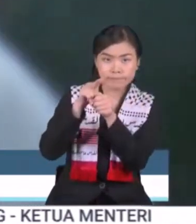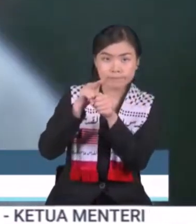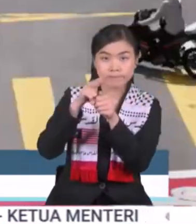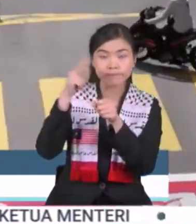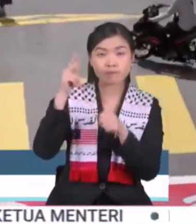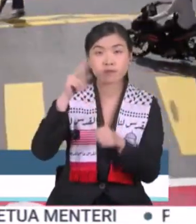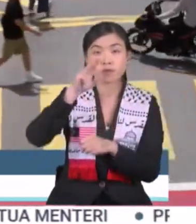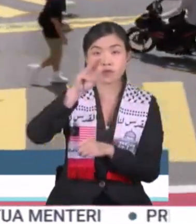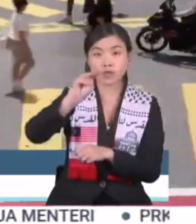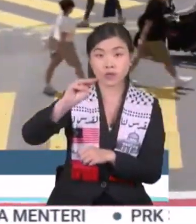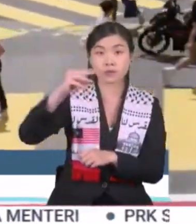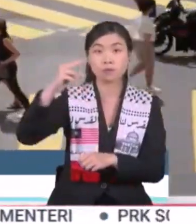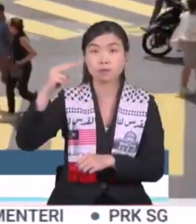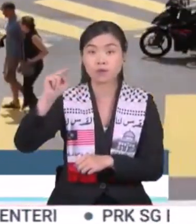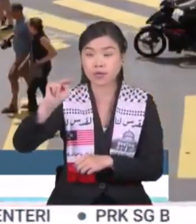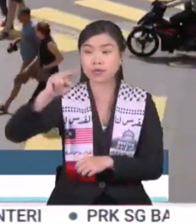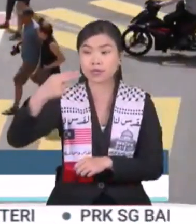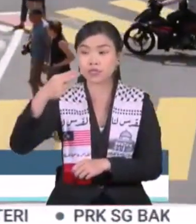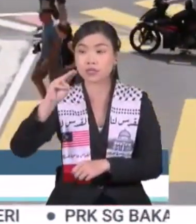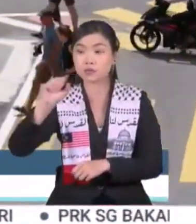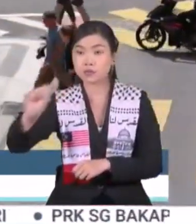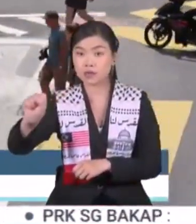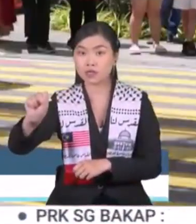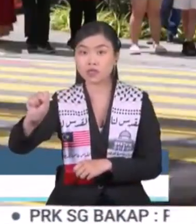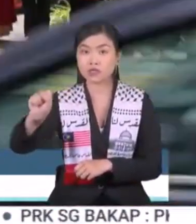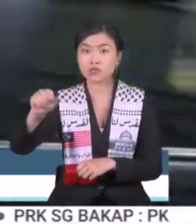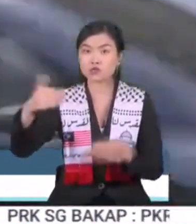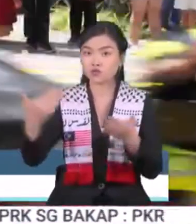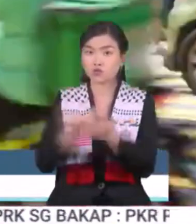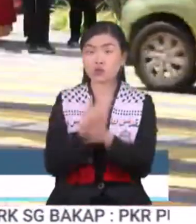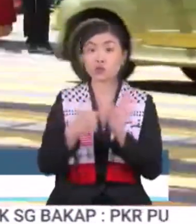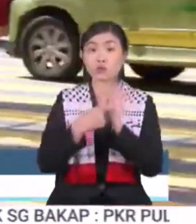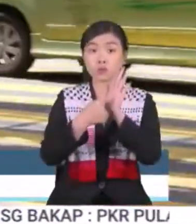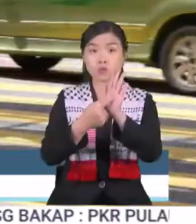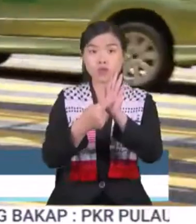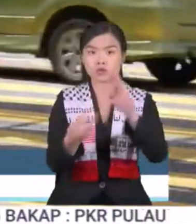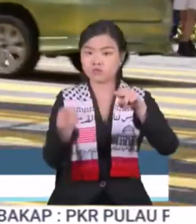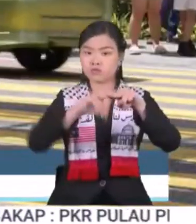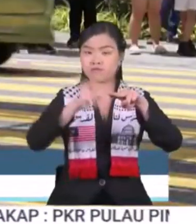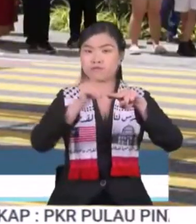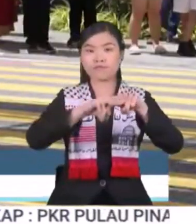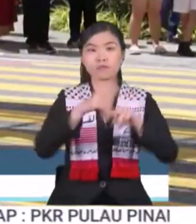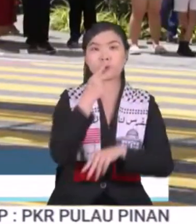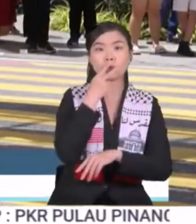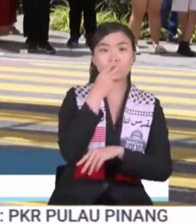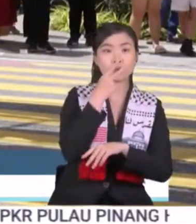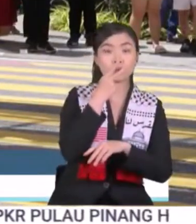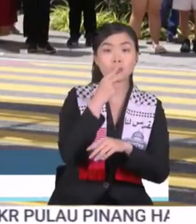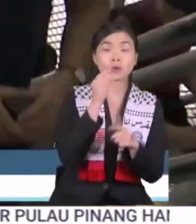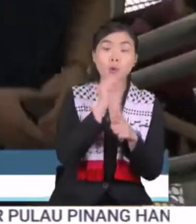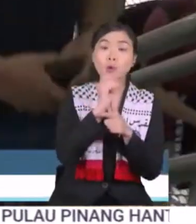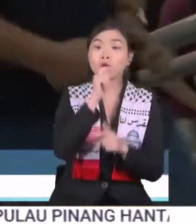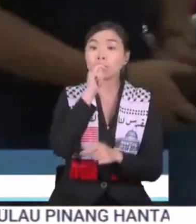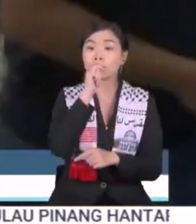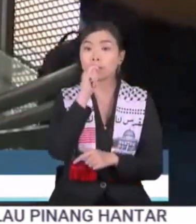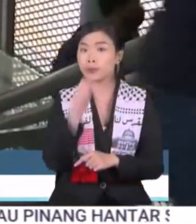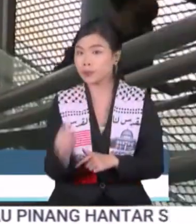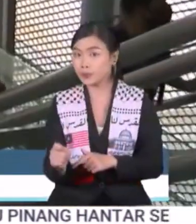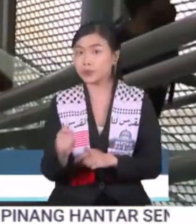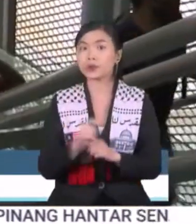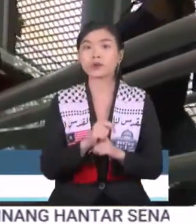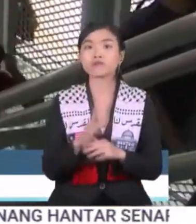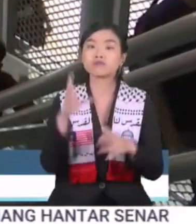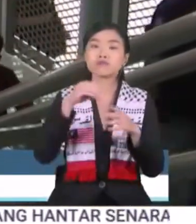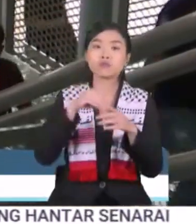Kebangsaan Kesihatan Morbidi NHMS terbaru menunjukkan peningkatan penggunaan rokok elektronik atau vape